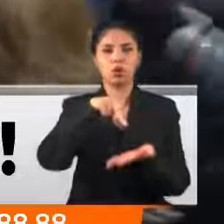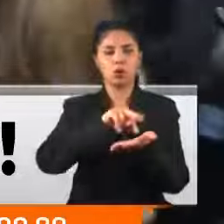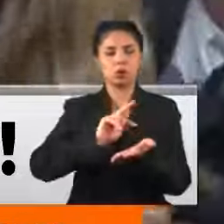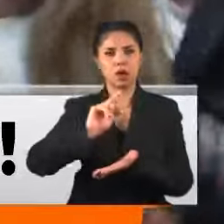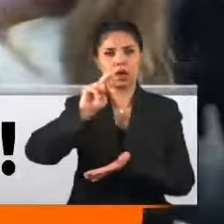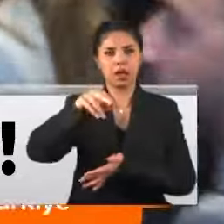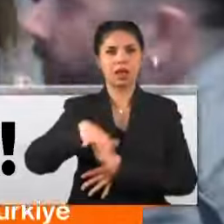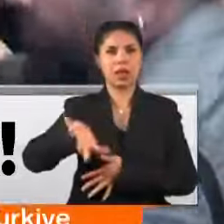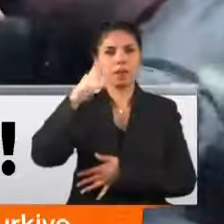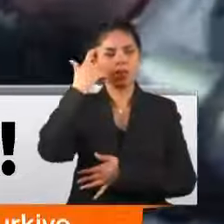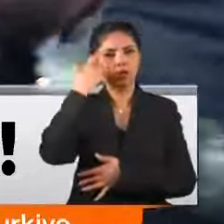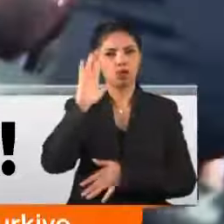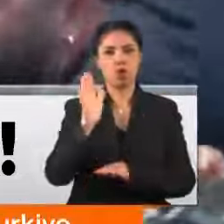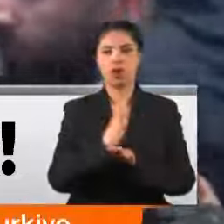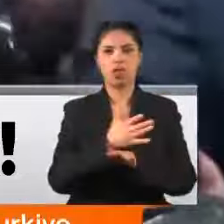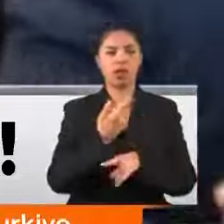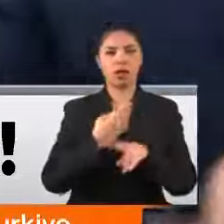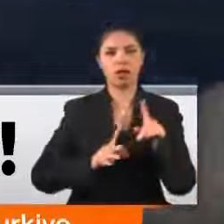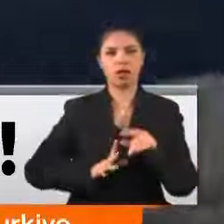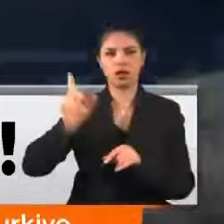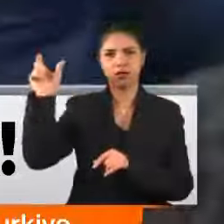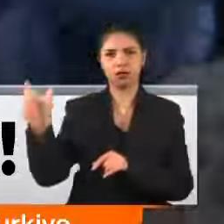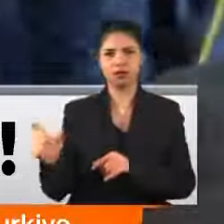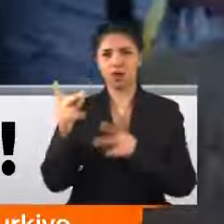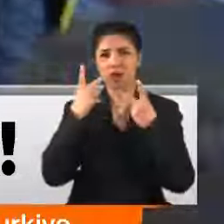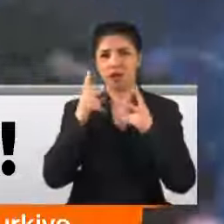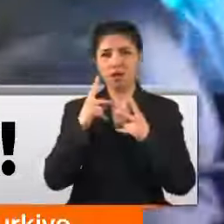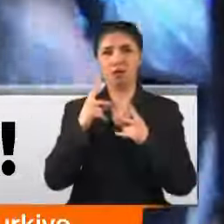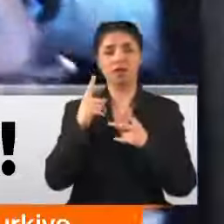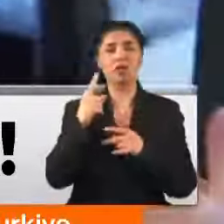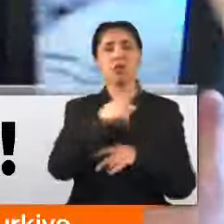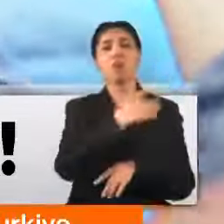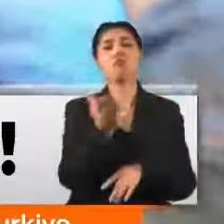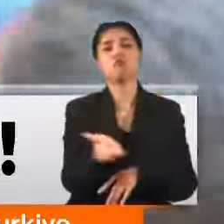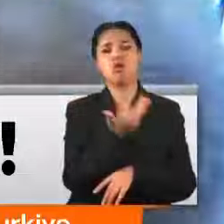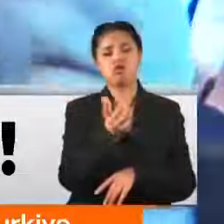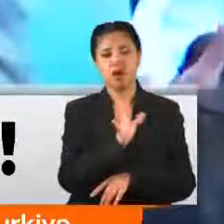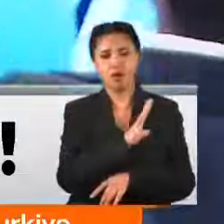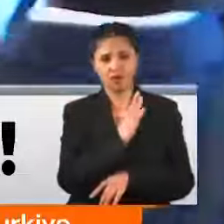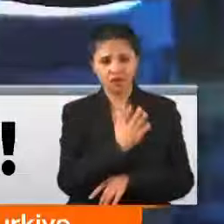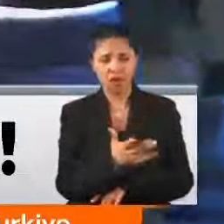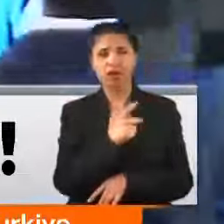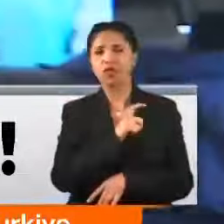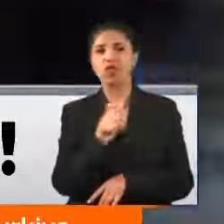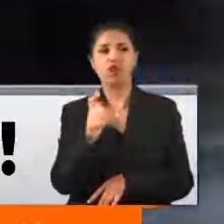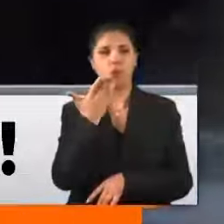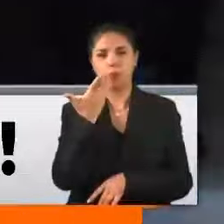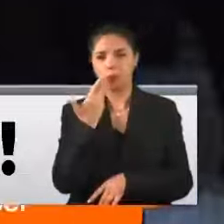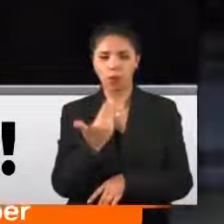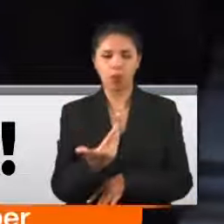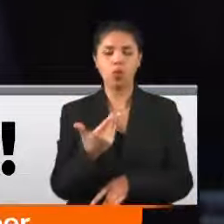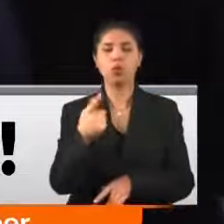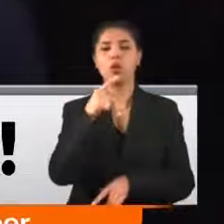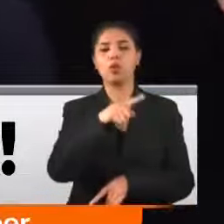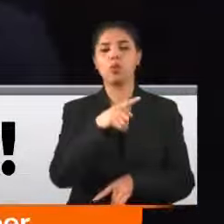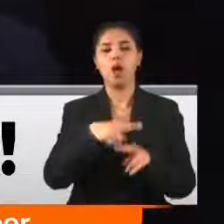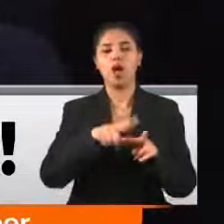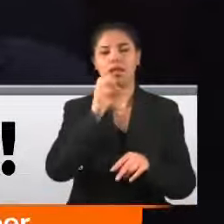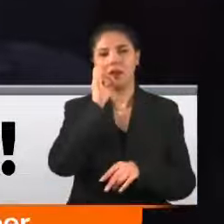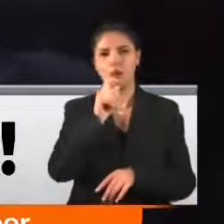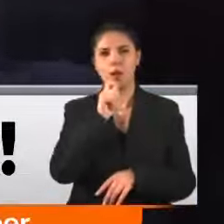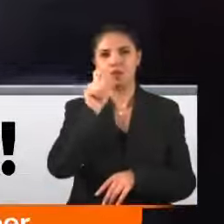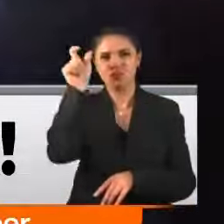herkes şaşkındı çünkü Kılıçdaroğlu'nun açıklamalarını yok saymıştı. ATV Haber muhabiri Tuğçe Ünsal toplantı çıkışında açık açık